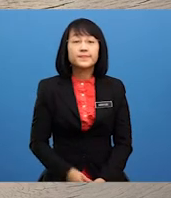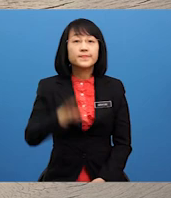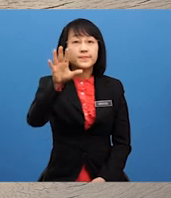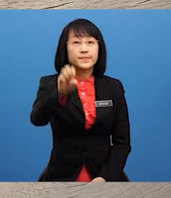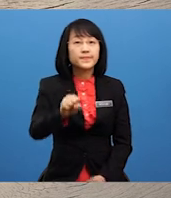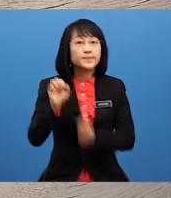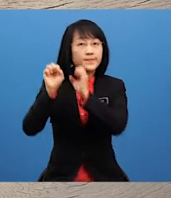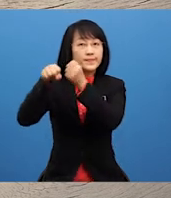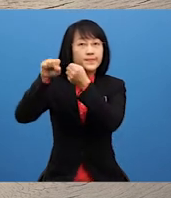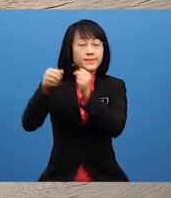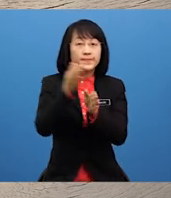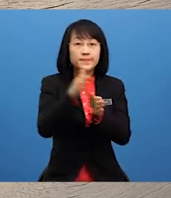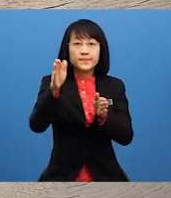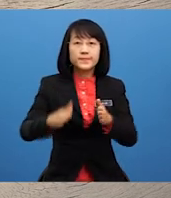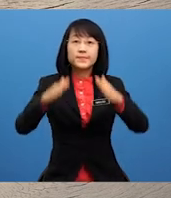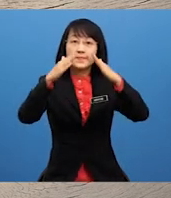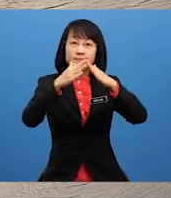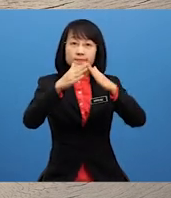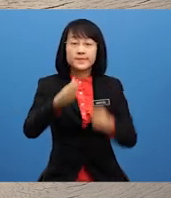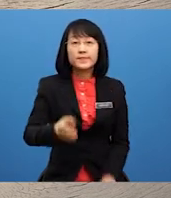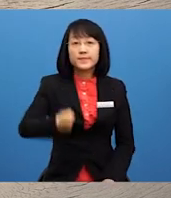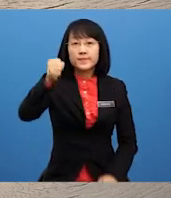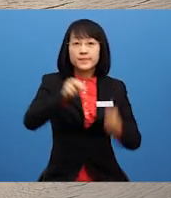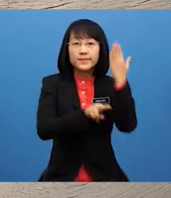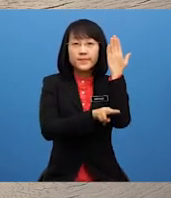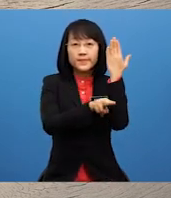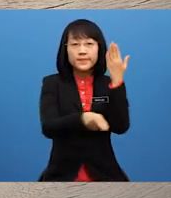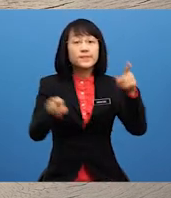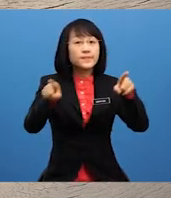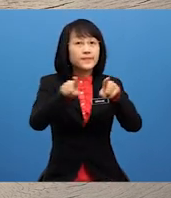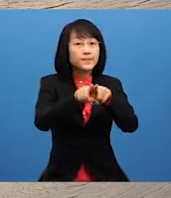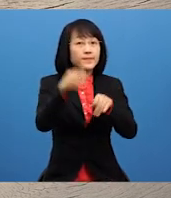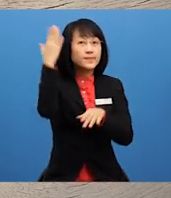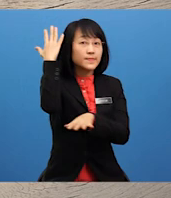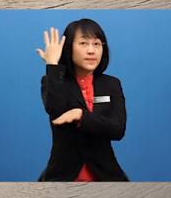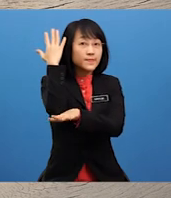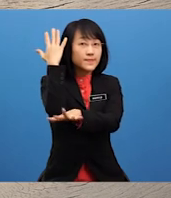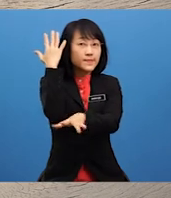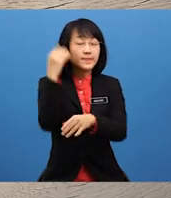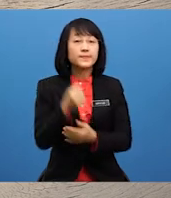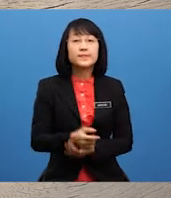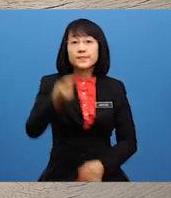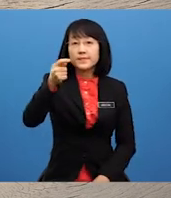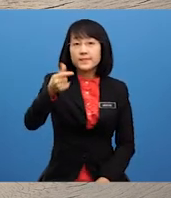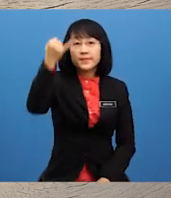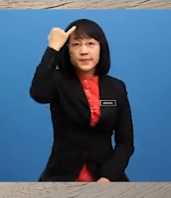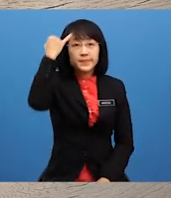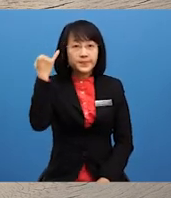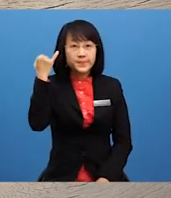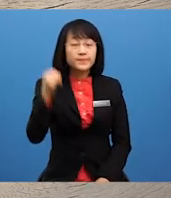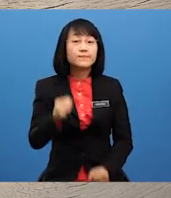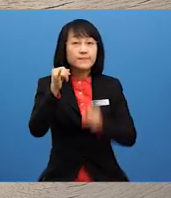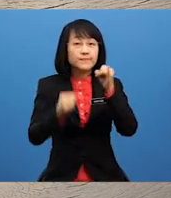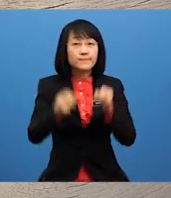Ambil tebu di tepi rumah, cabut ubi bersama akar. Sedikit ilmu